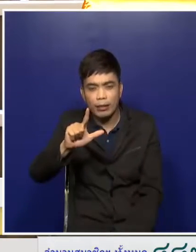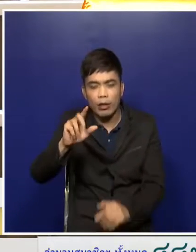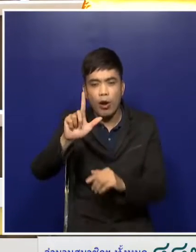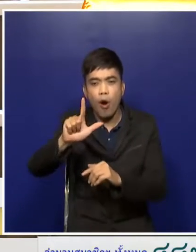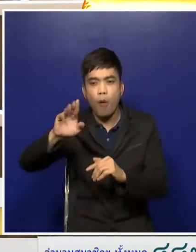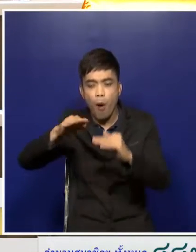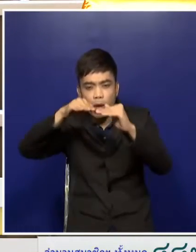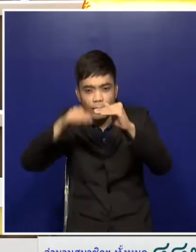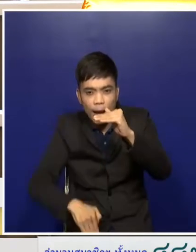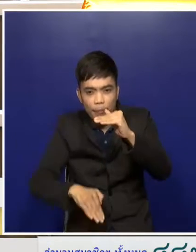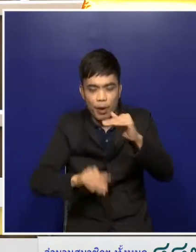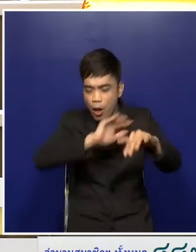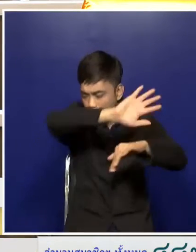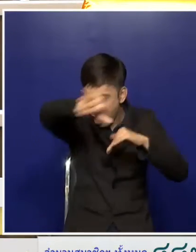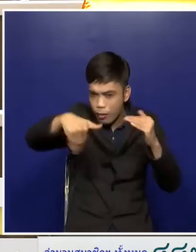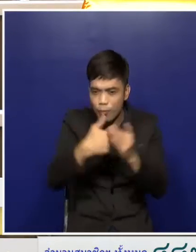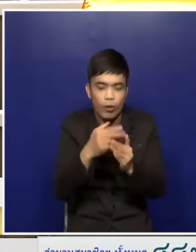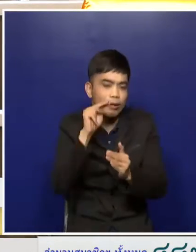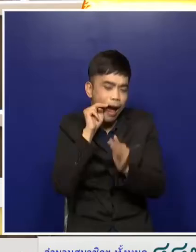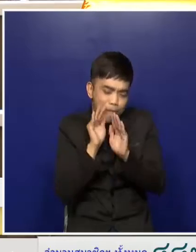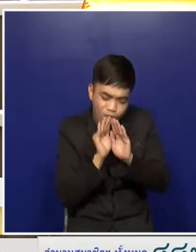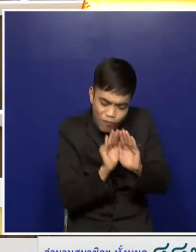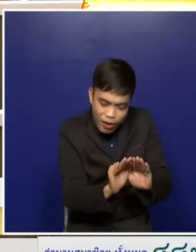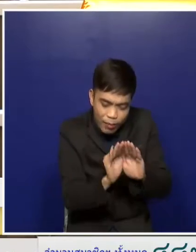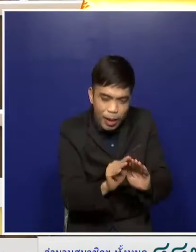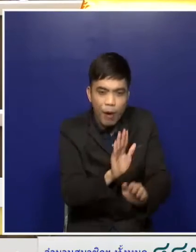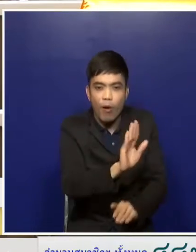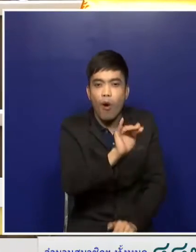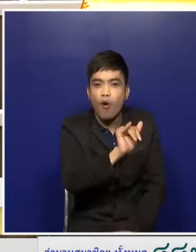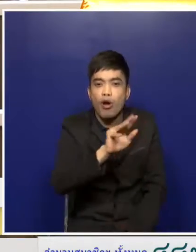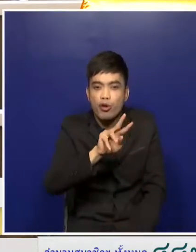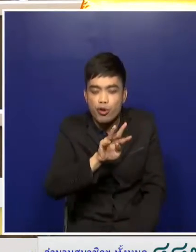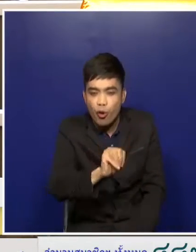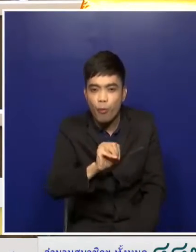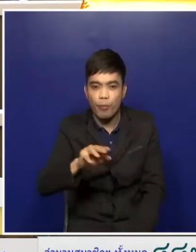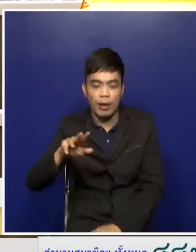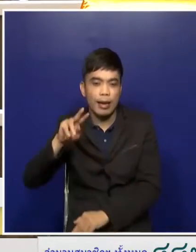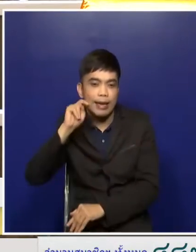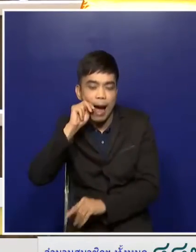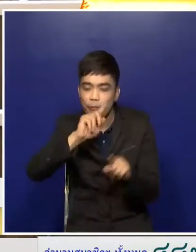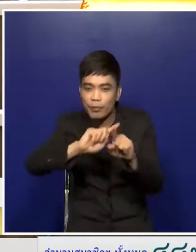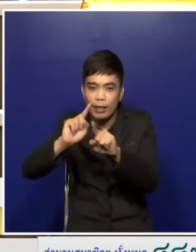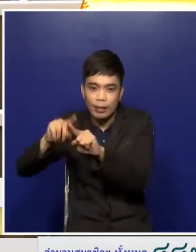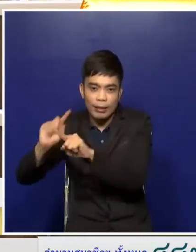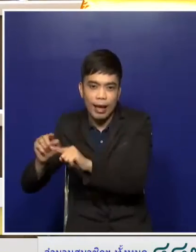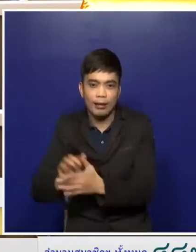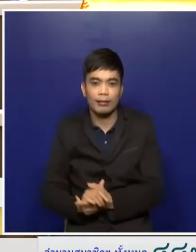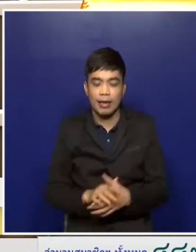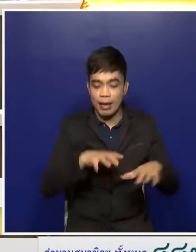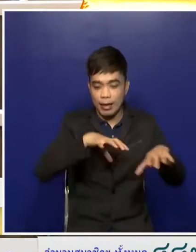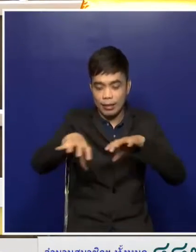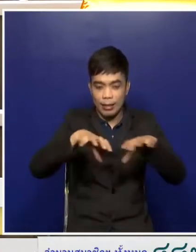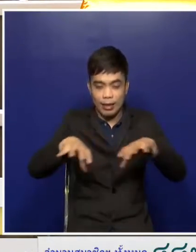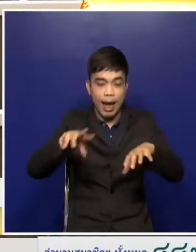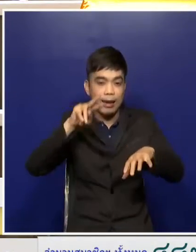ความจุทั้งสิ้นของทั้งลุ่มแม่น้ำยมและลุ่มน้ำสาขาประมาณ800ล้านลูกบาศก์เมตรในการบริหาร